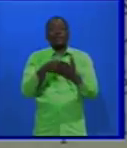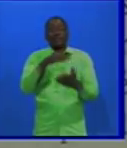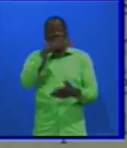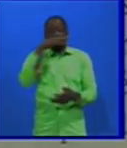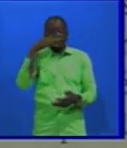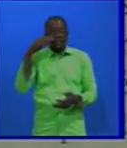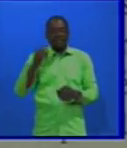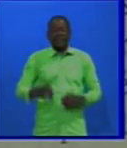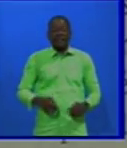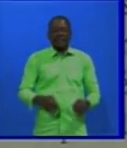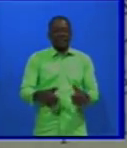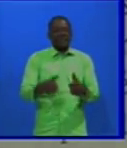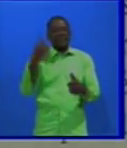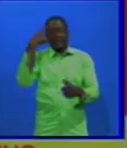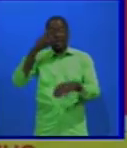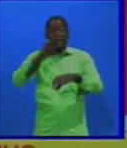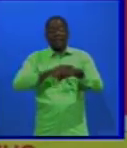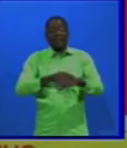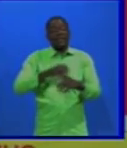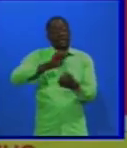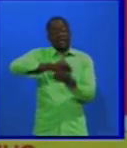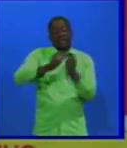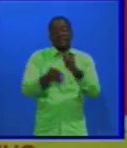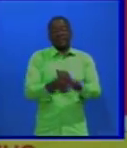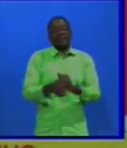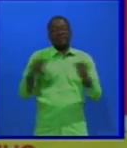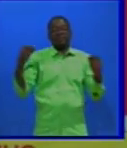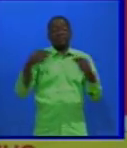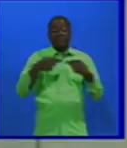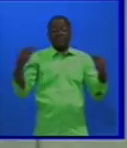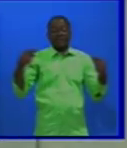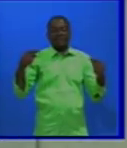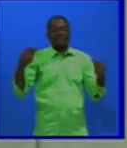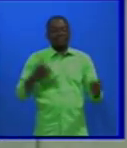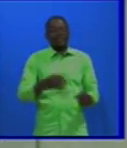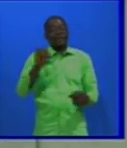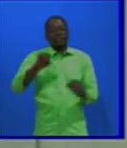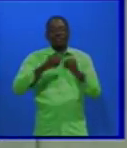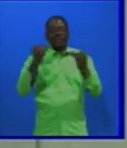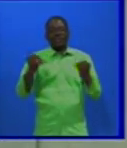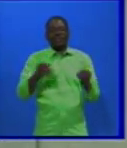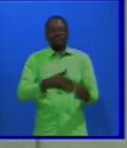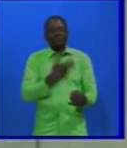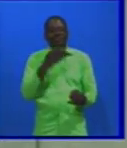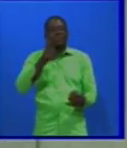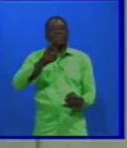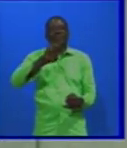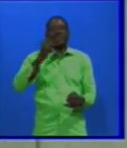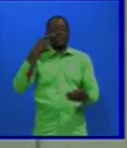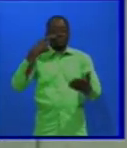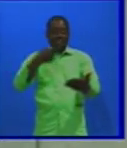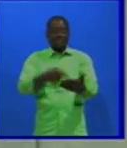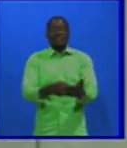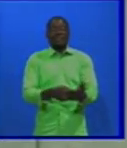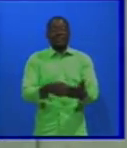réagi et mis en déroute l'ennemi. » Sidoya, lui, se réjouit de la brigade mobile de contrôle qui, en